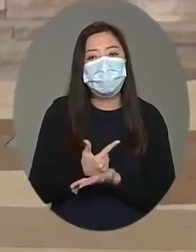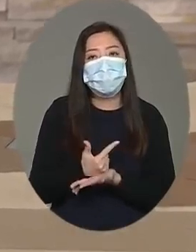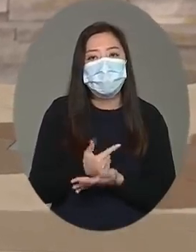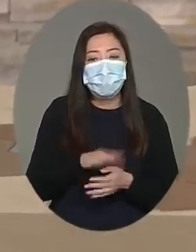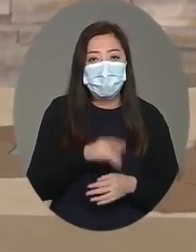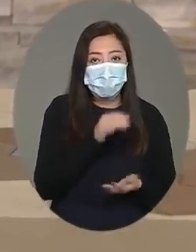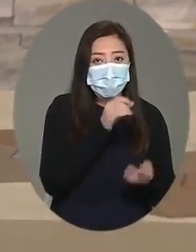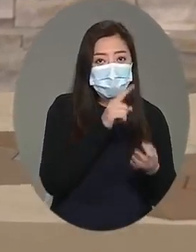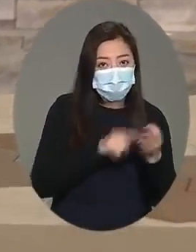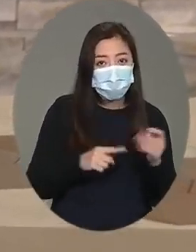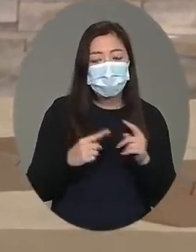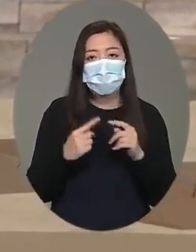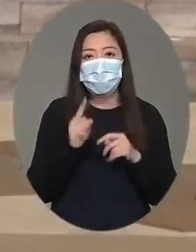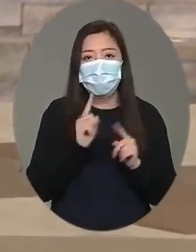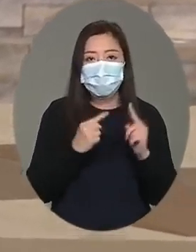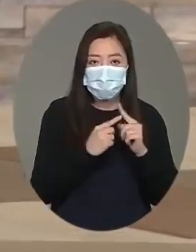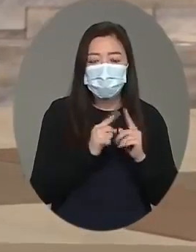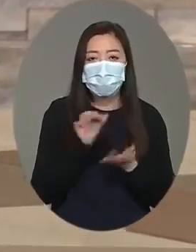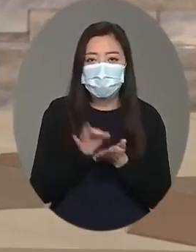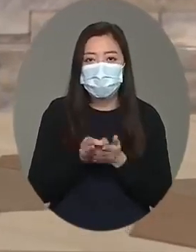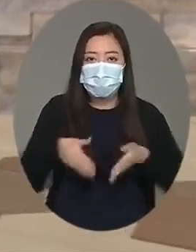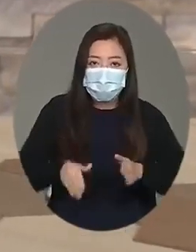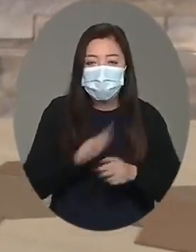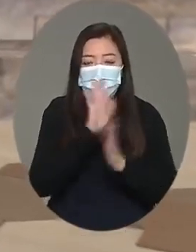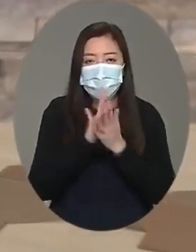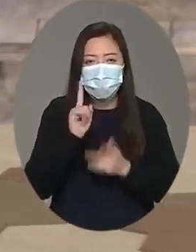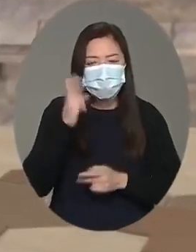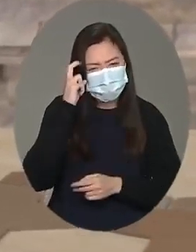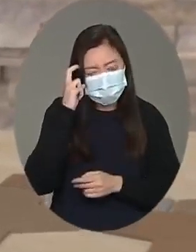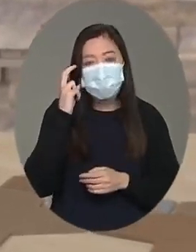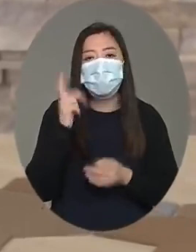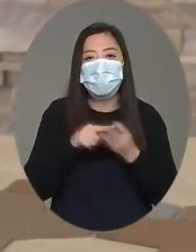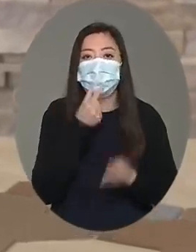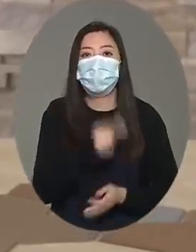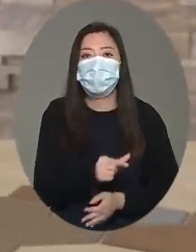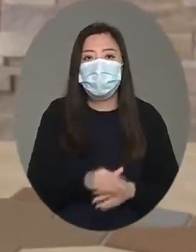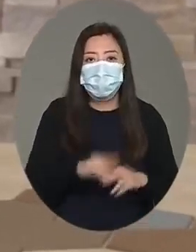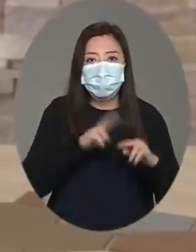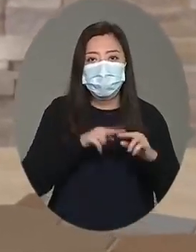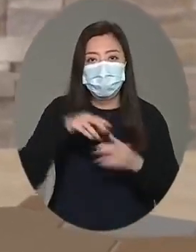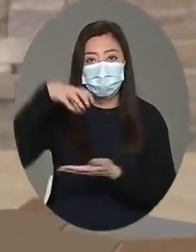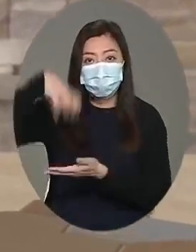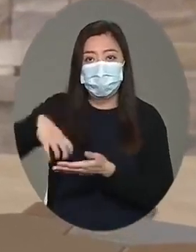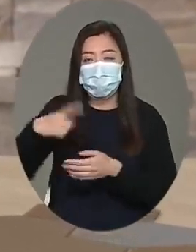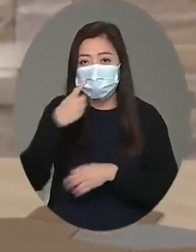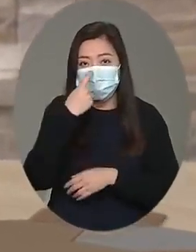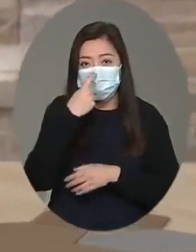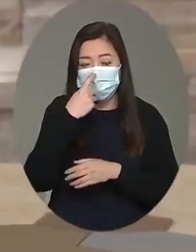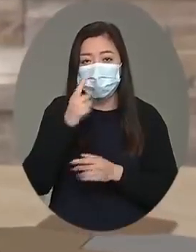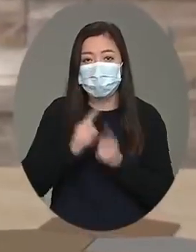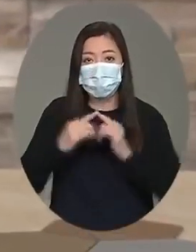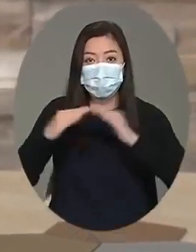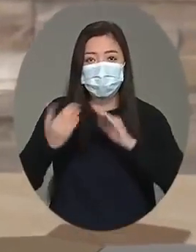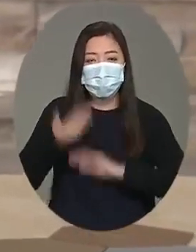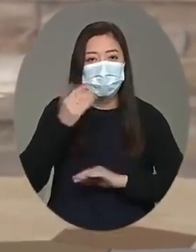名、地方名、街名，都有人费尽心思命名。中国驻英国大使馆几年前决定搬离伦敦市中